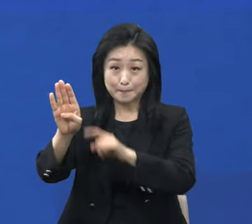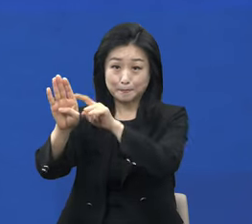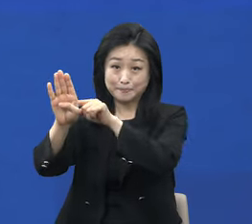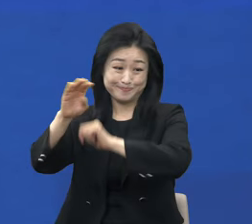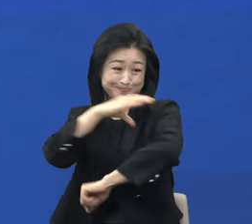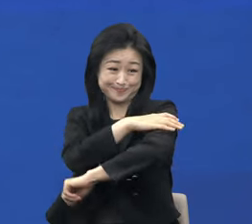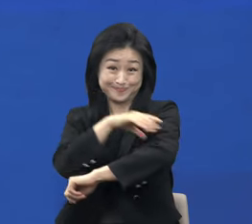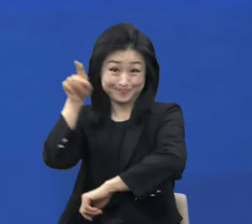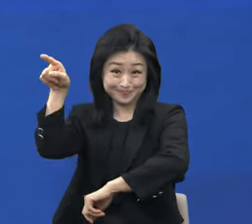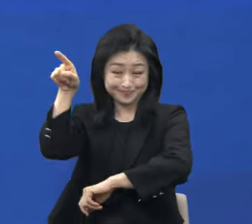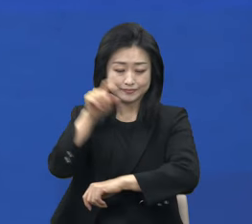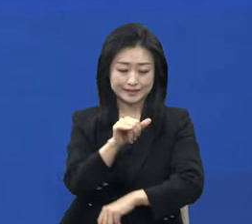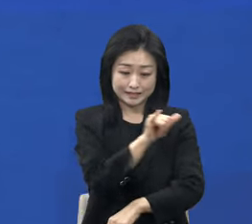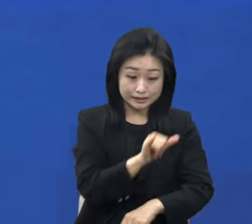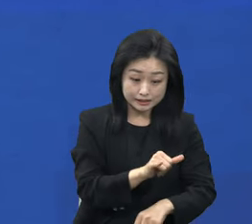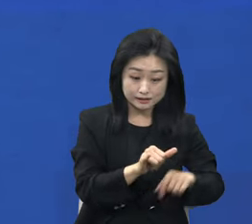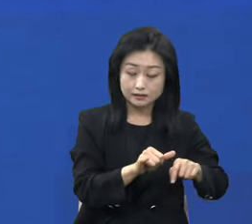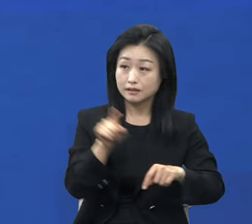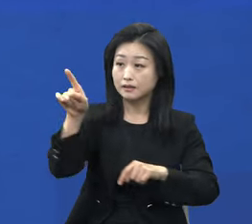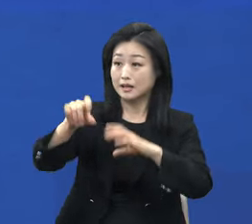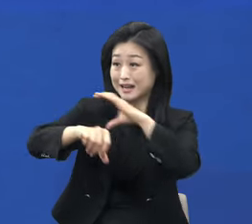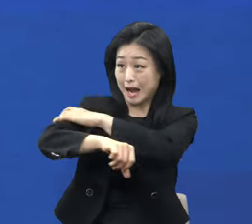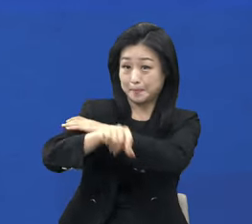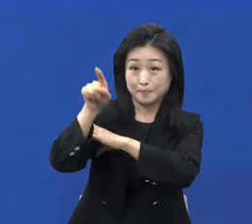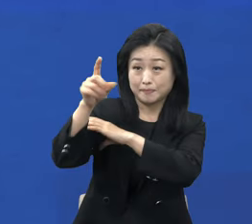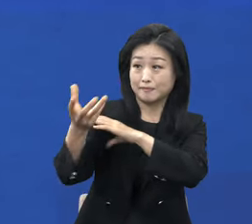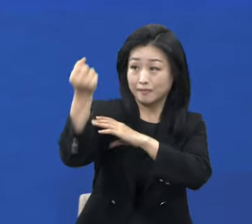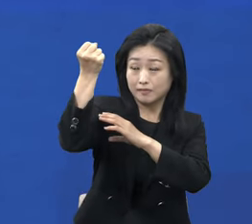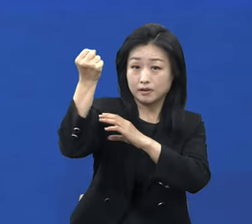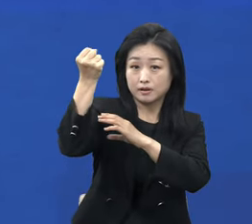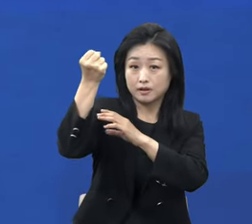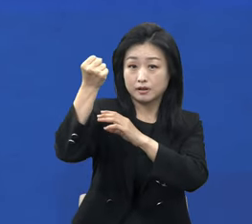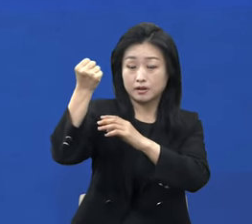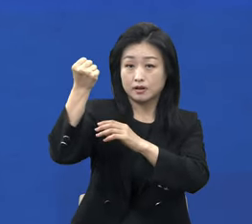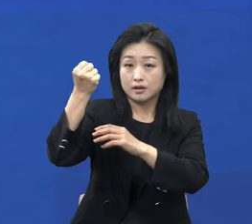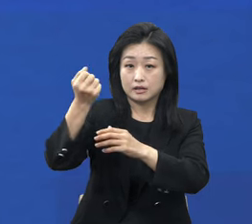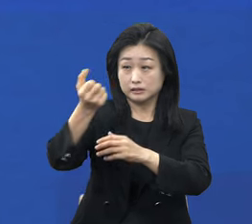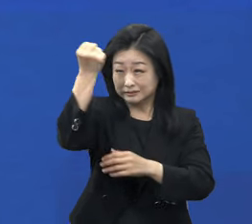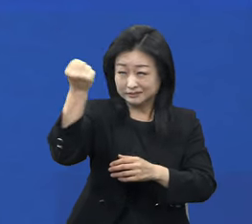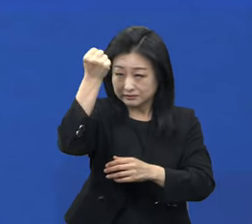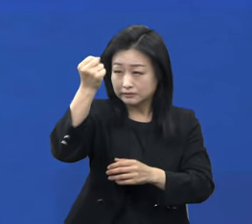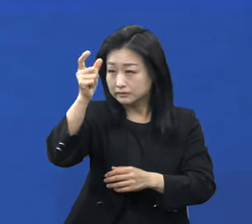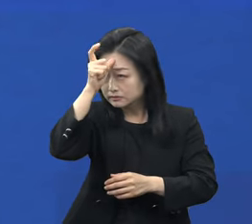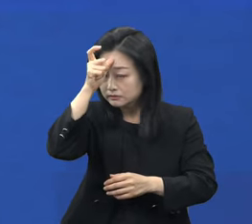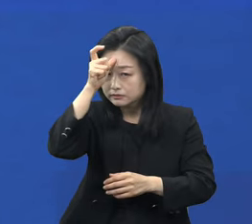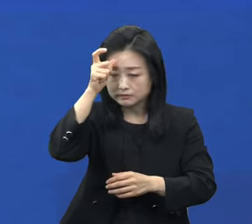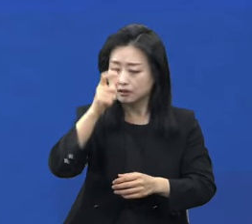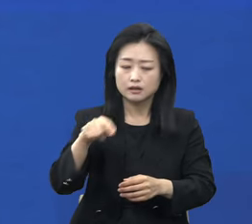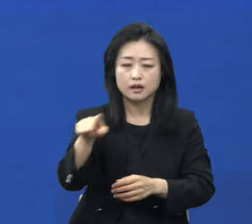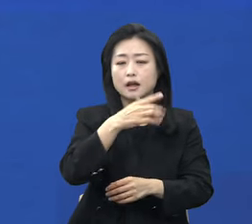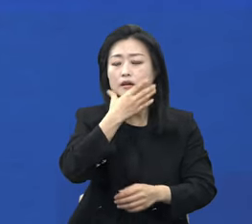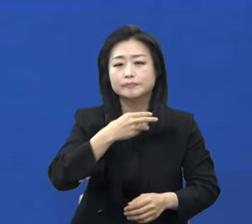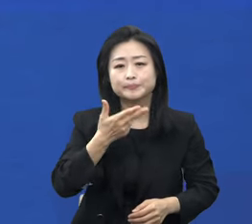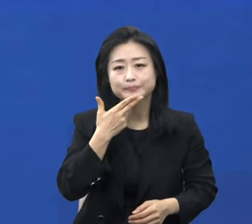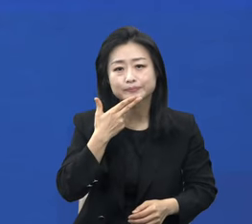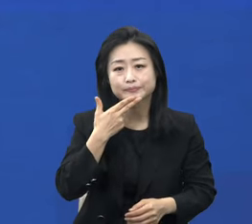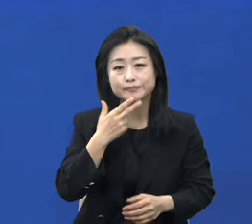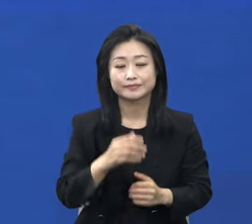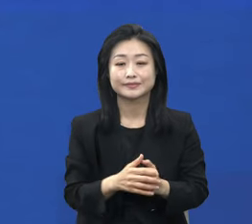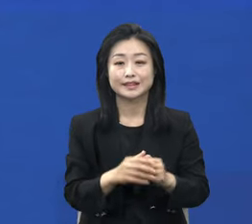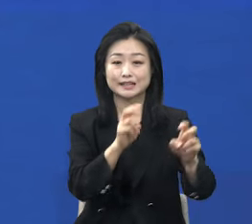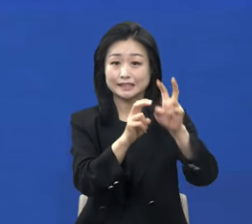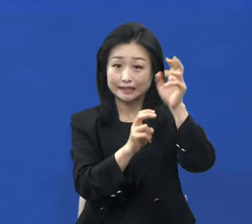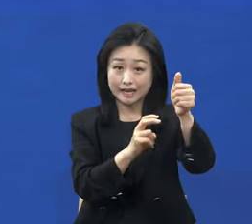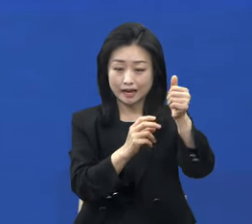것을 눈앞에 두고서는 그것은 공정한 분배가 이루어질 수 없다고 봅니다. 한 공장에서 사장님과 노동자는